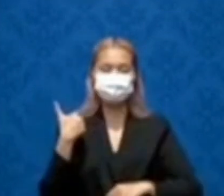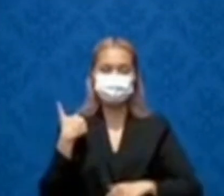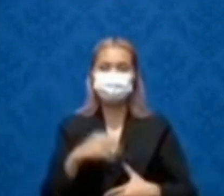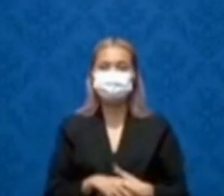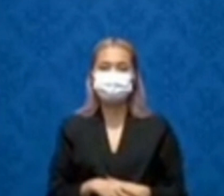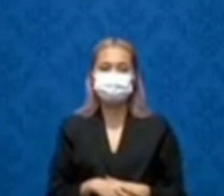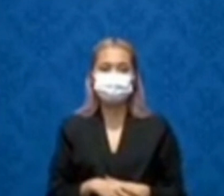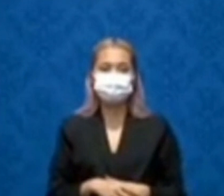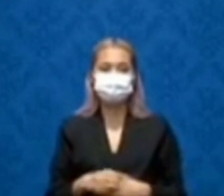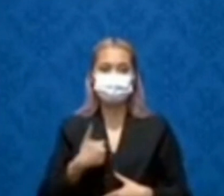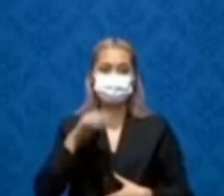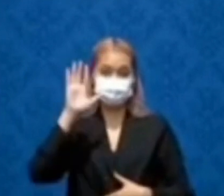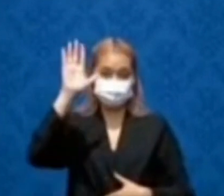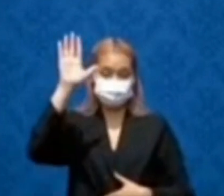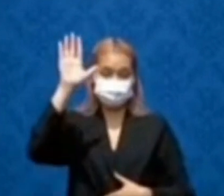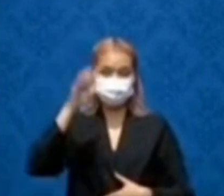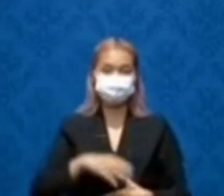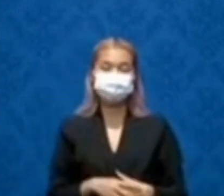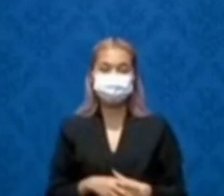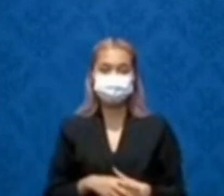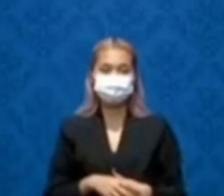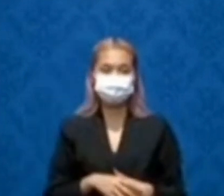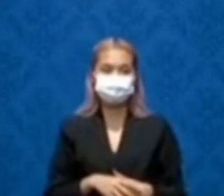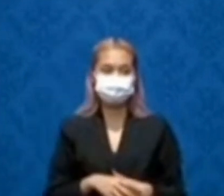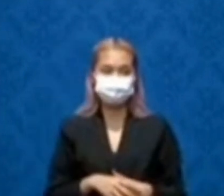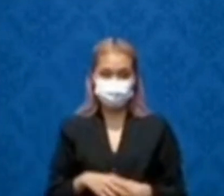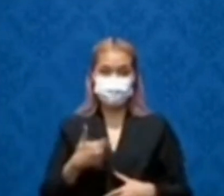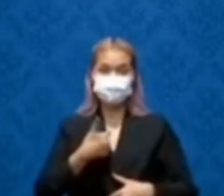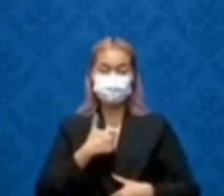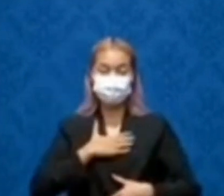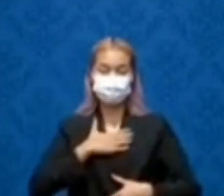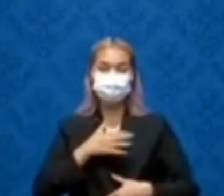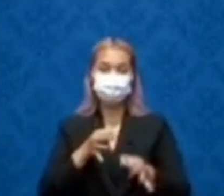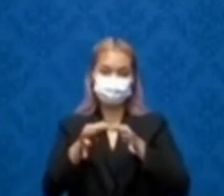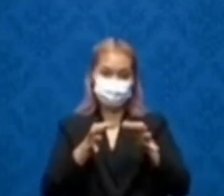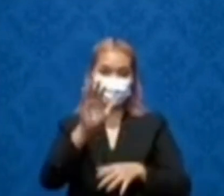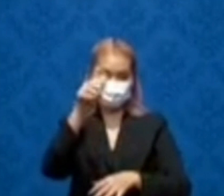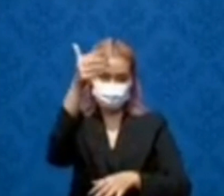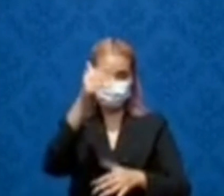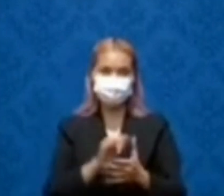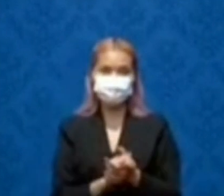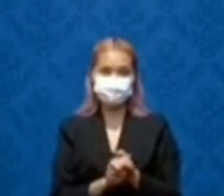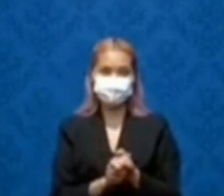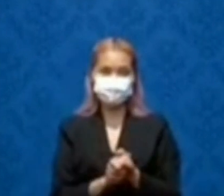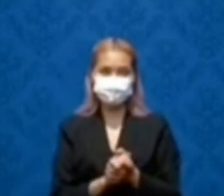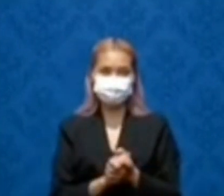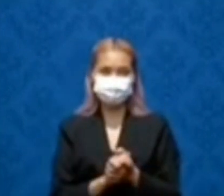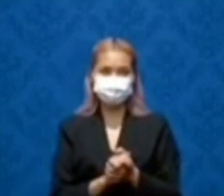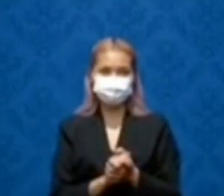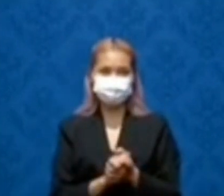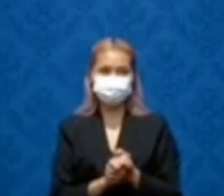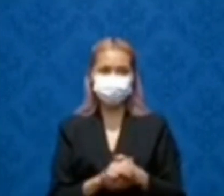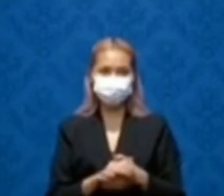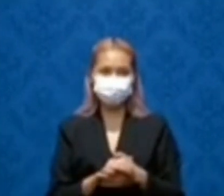ด้วยความเคารพว่า ท่านประธานผมประท้วงท่านประธานเรื่องนี้ครับด้วยความเคารพนี้ครับ ให้ผมชี้แจงครับเพราะจุลพันธ์พูด ท่านประธานครับท่านประธานอ้างถึงเพื่อนส